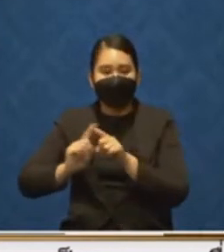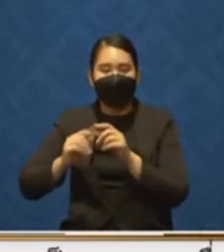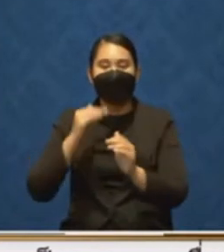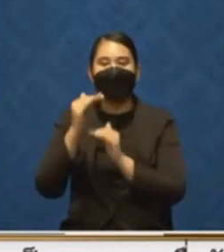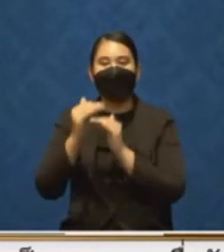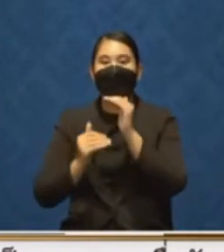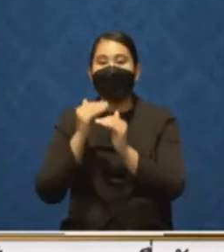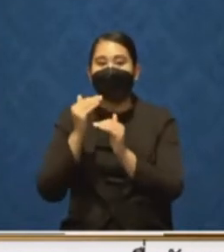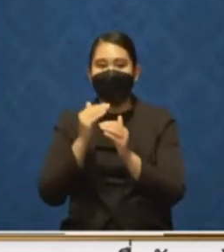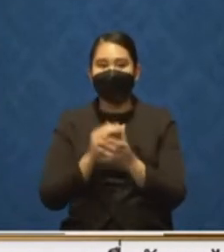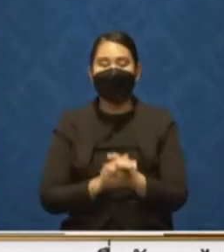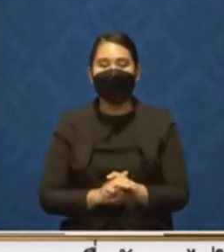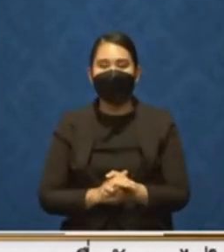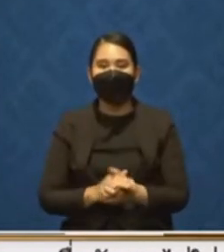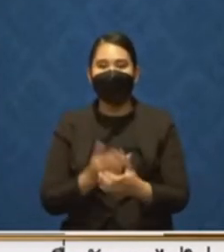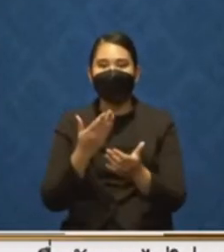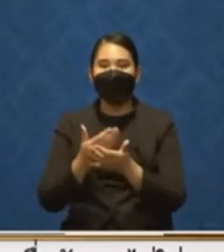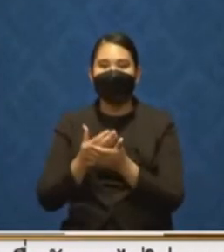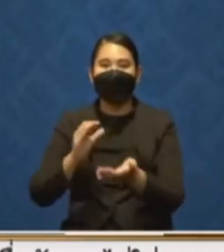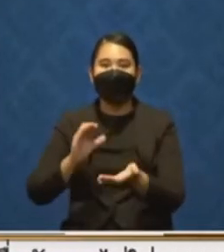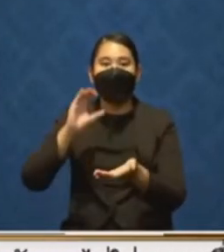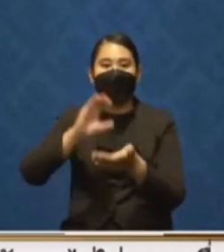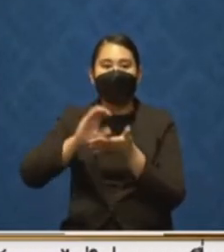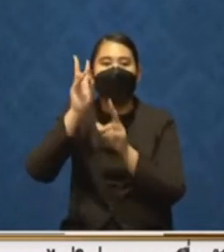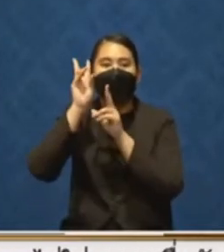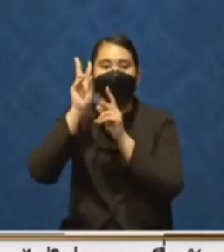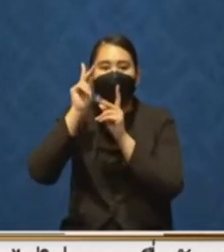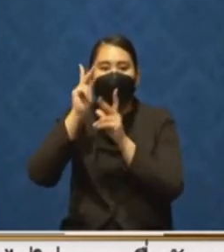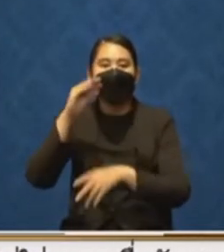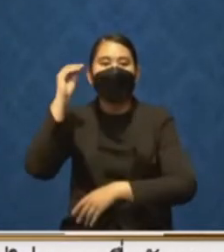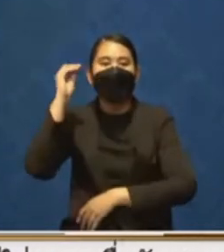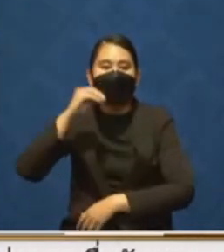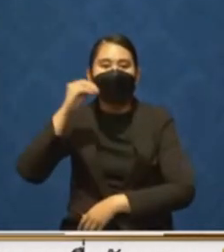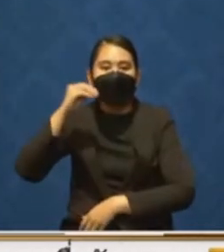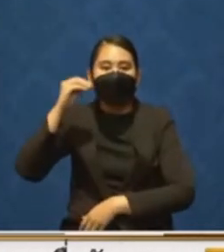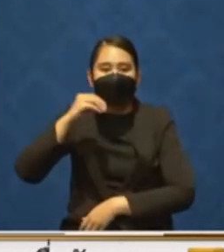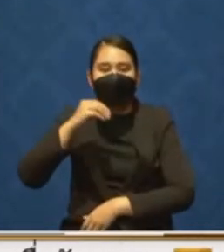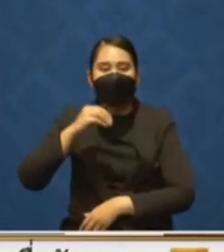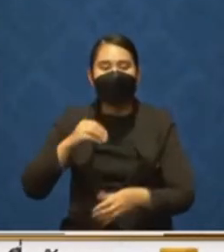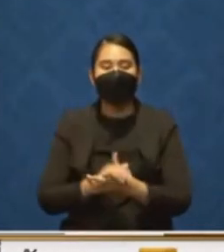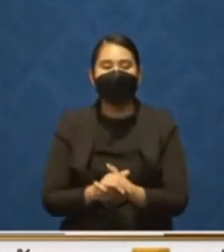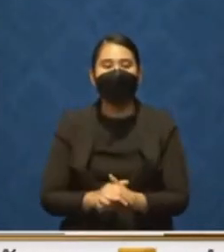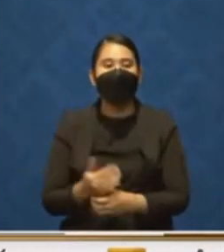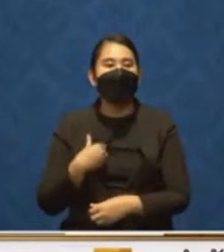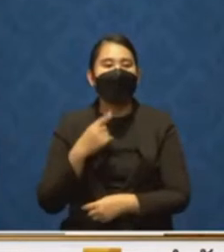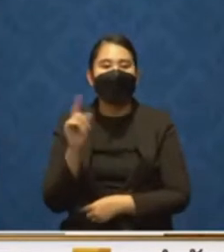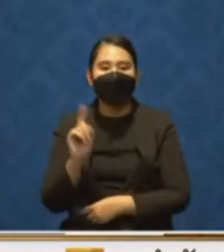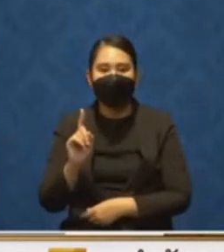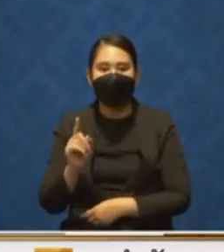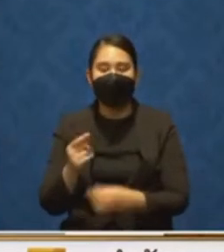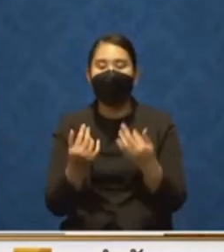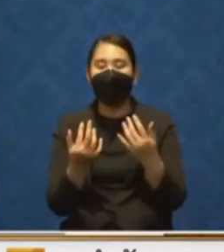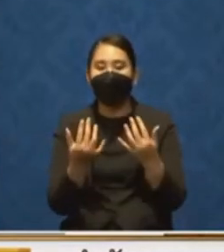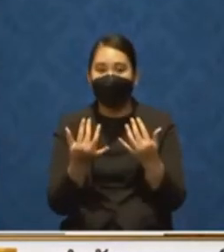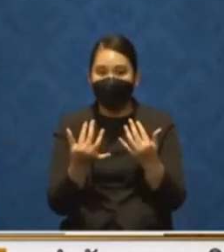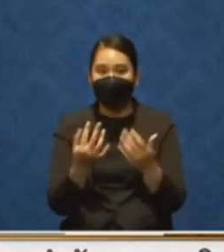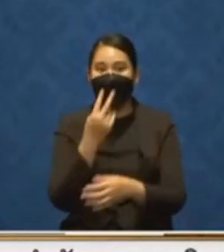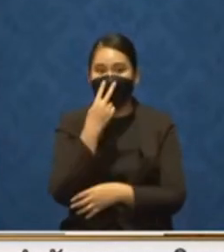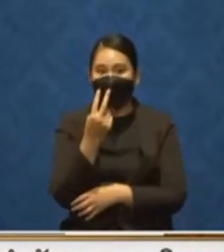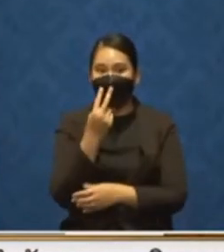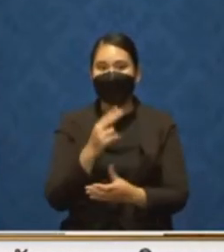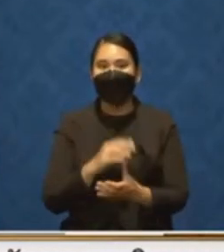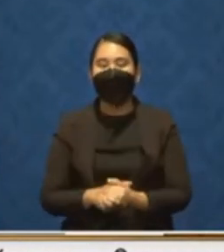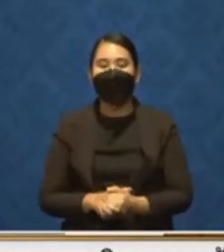สมควรแล้วนะครับการลงทุนก็มีอย่างเงี้ยออกข่าวทุกวันนี้ไปโน่นไปนี่เดี๋ยวไปโดนสายตรวจจะไปตรงไหนเดี๋ยวก็รอฟังอีกทีแล้วกันนะ